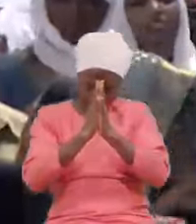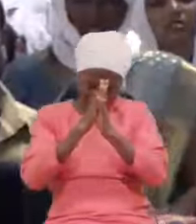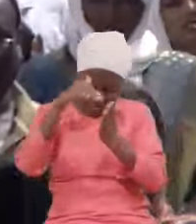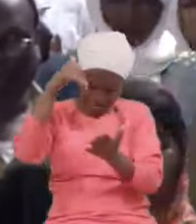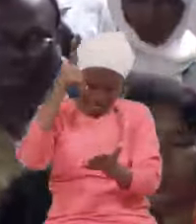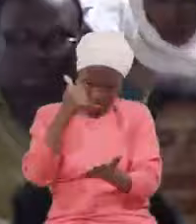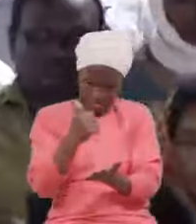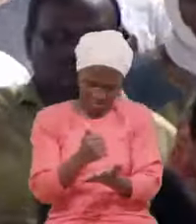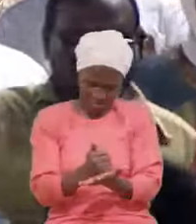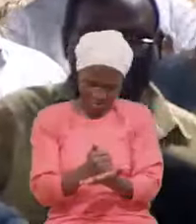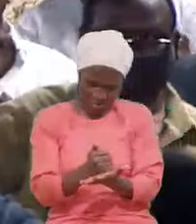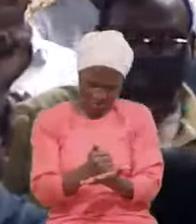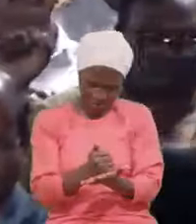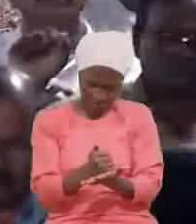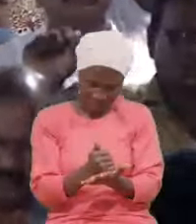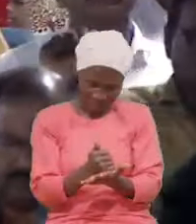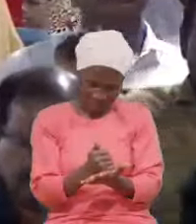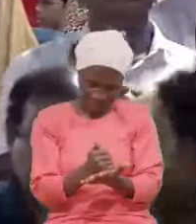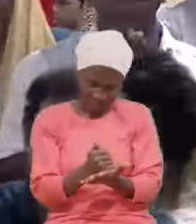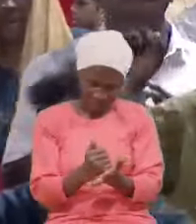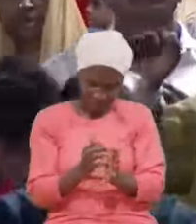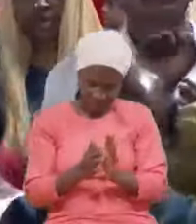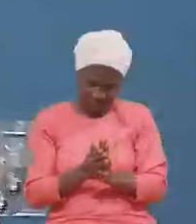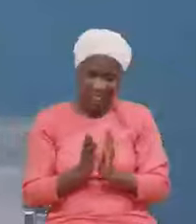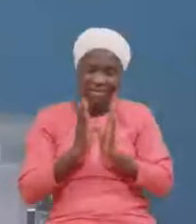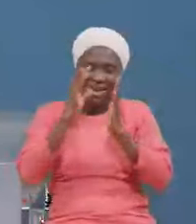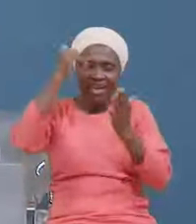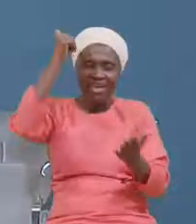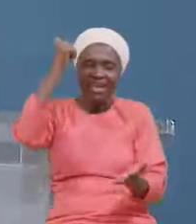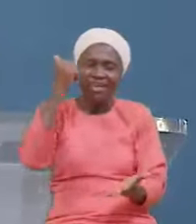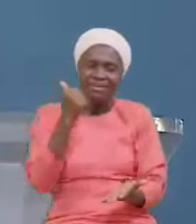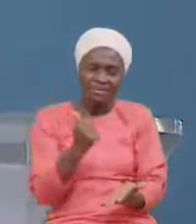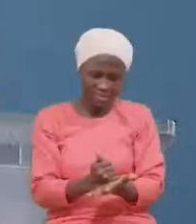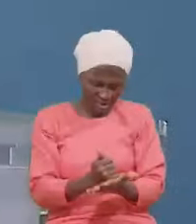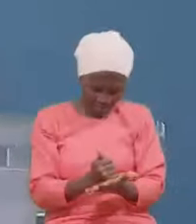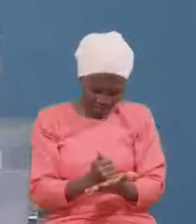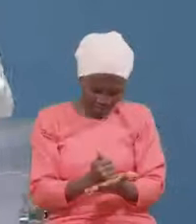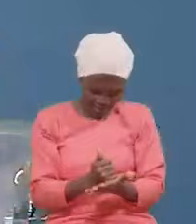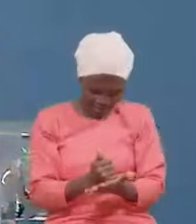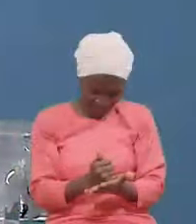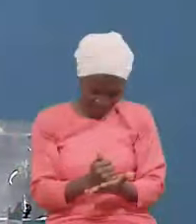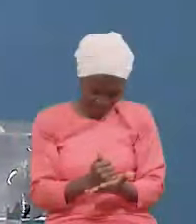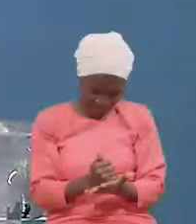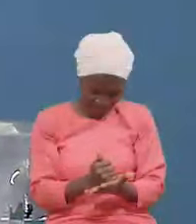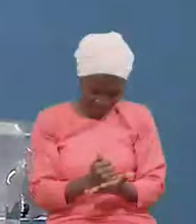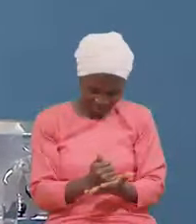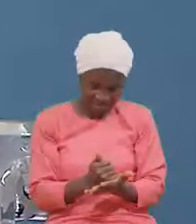యేసు నామములో నేను ప్రార్థిస్తున్నాను. Amen. సభలో ఉన్న వారి చేతులు పైకి చాపి గట్టిగా